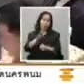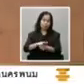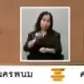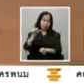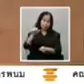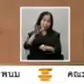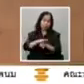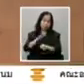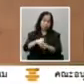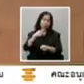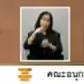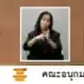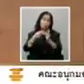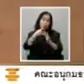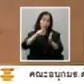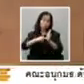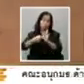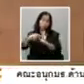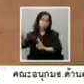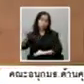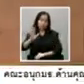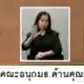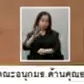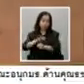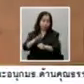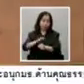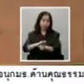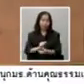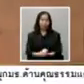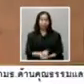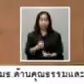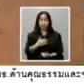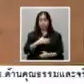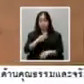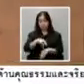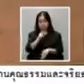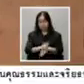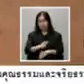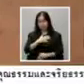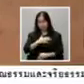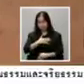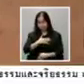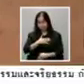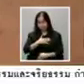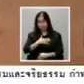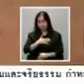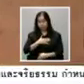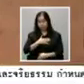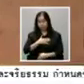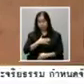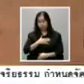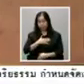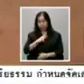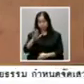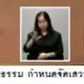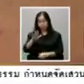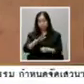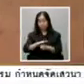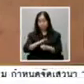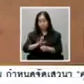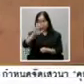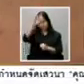มันจะขยายความไปขอให้ผมได้ทำหน้าที่ประธานในที่ประชุมนะครับเชิญท่านพอแล้วครับ